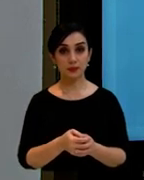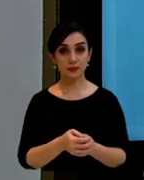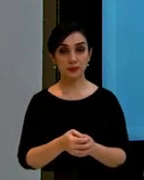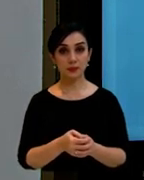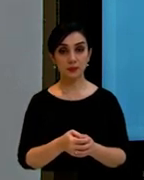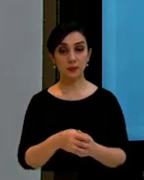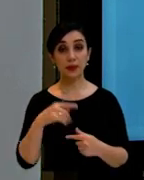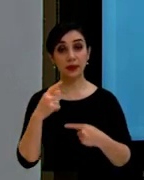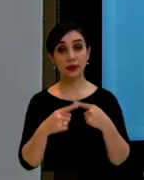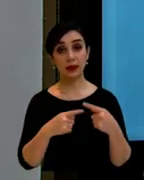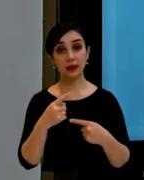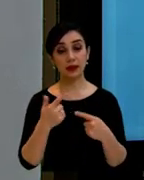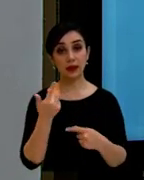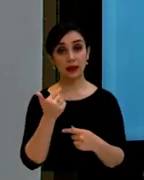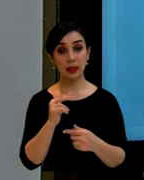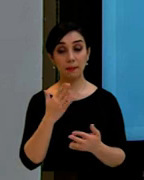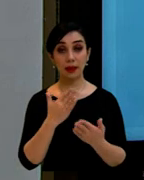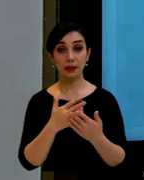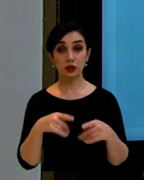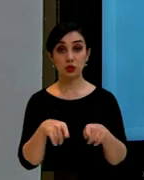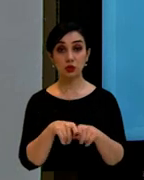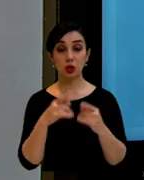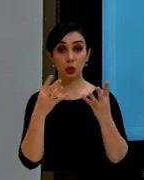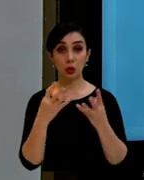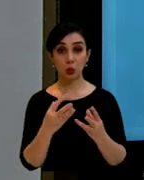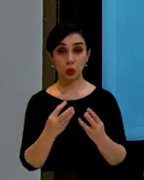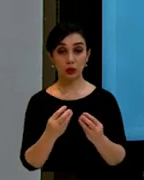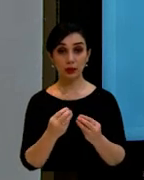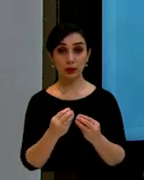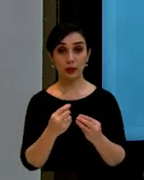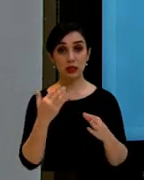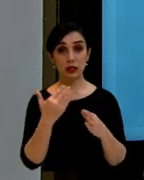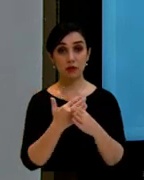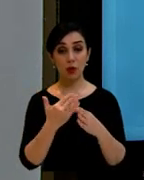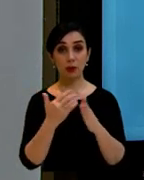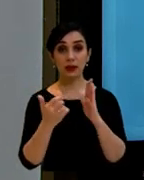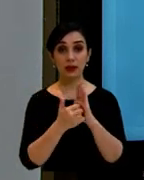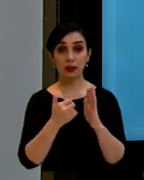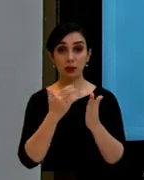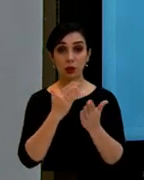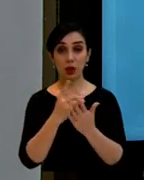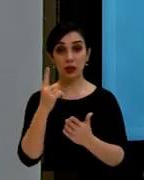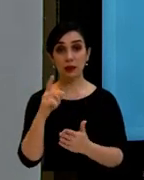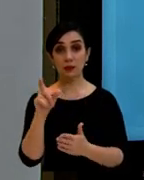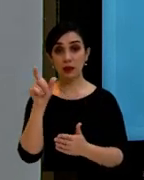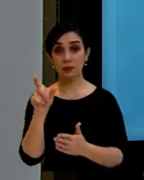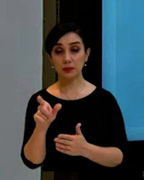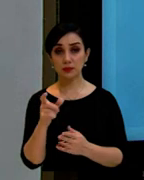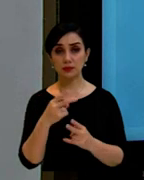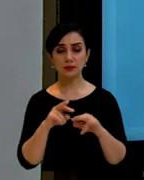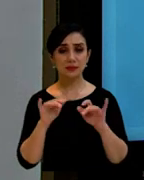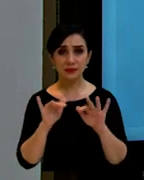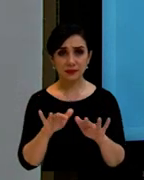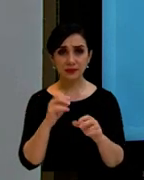Keyingi gap. Ana shunday kunda bir paysagina savobi yetmay qolgan bir banda zir